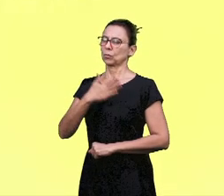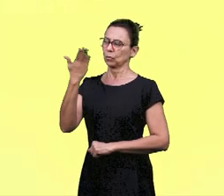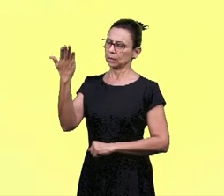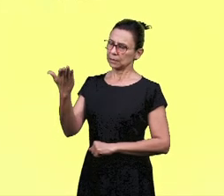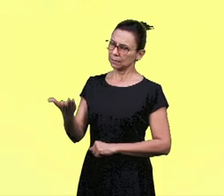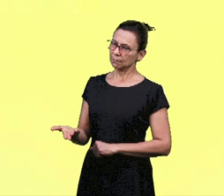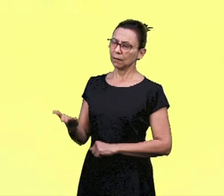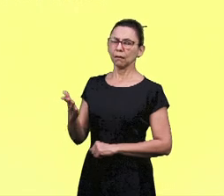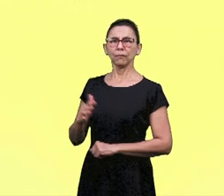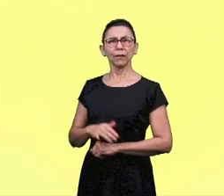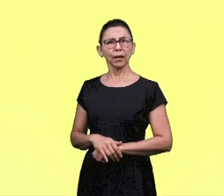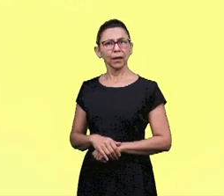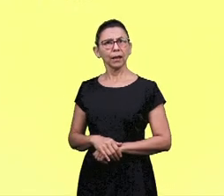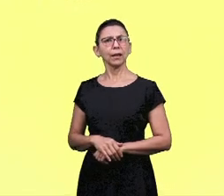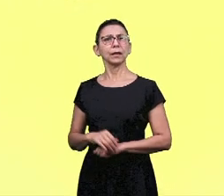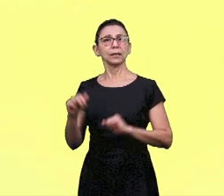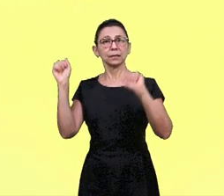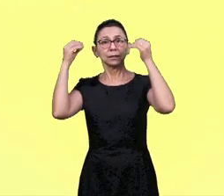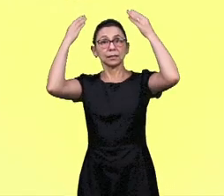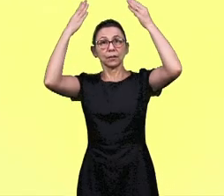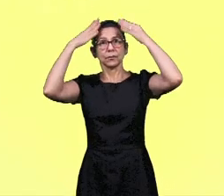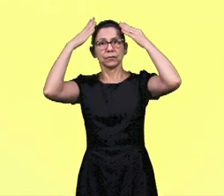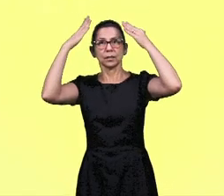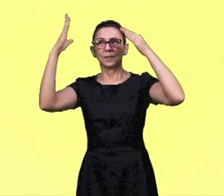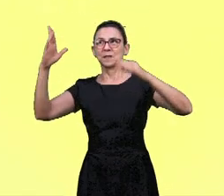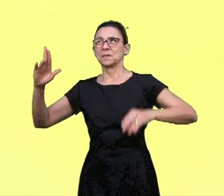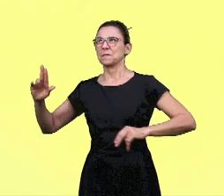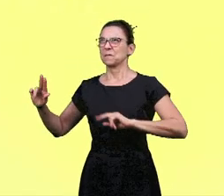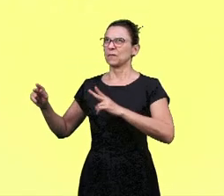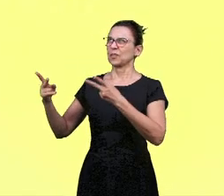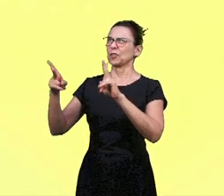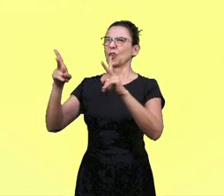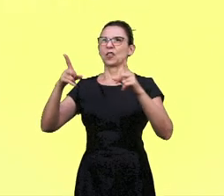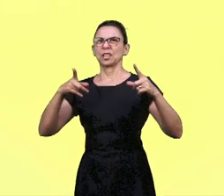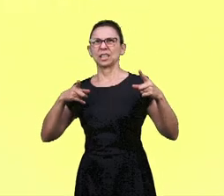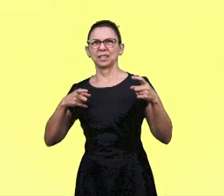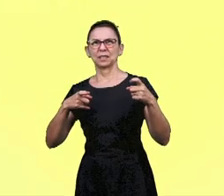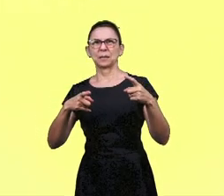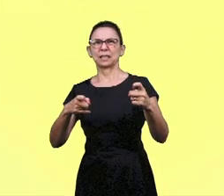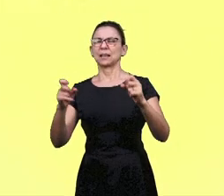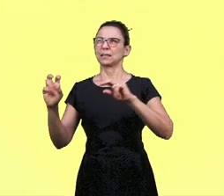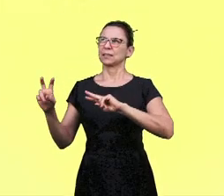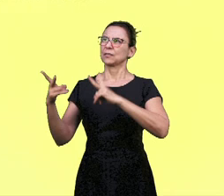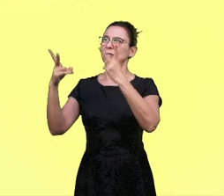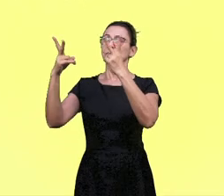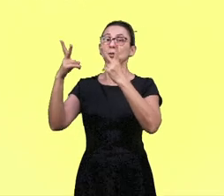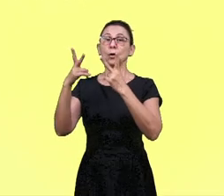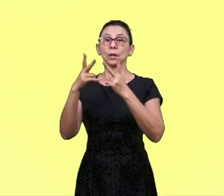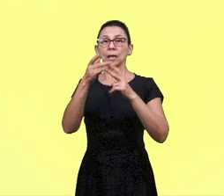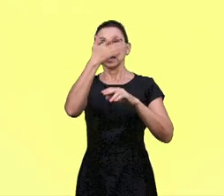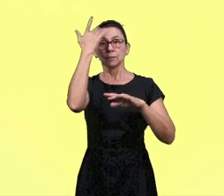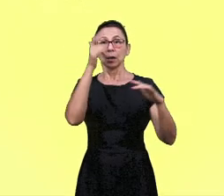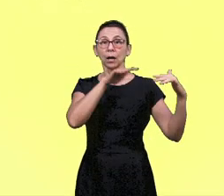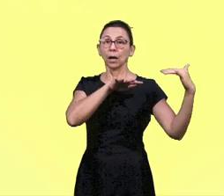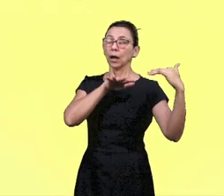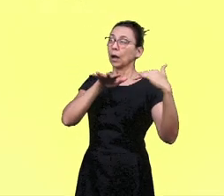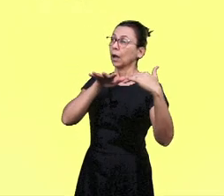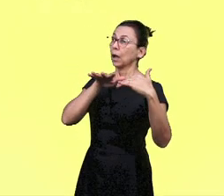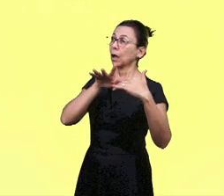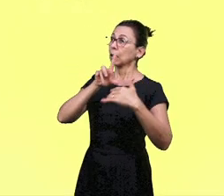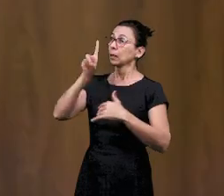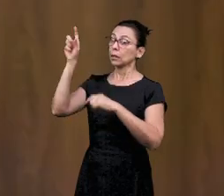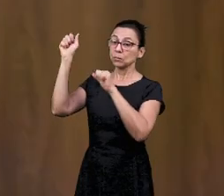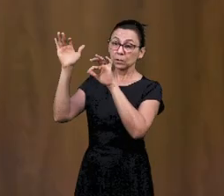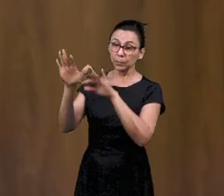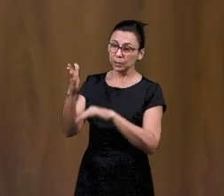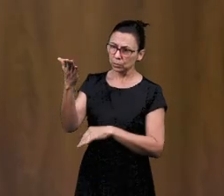roi victorieux. Et tous voyaient combien Dieu lui bénissait en tout. Nous avons besoin ainsi de